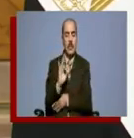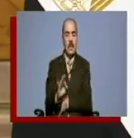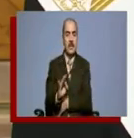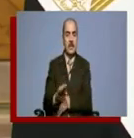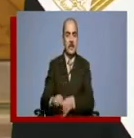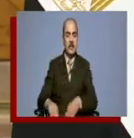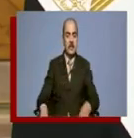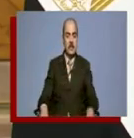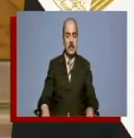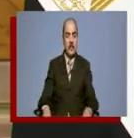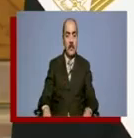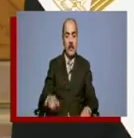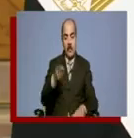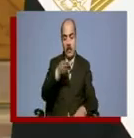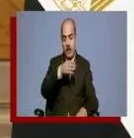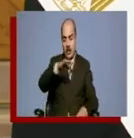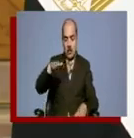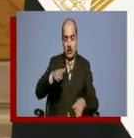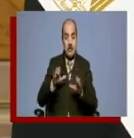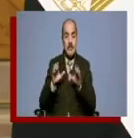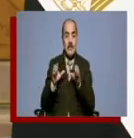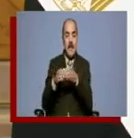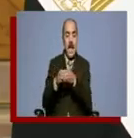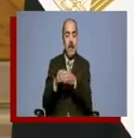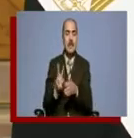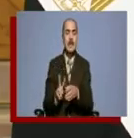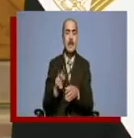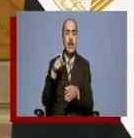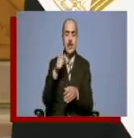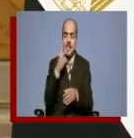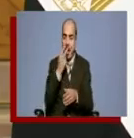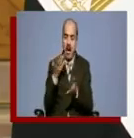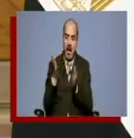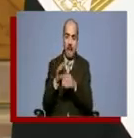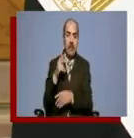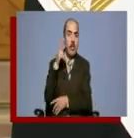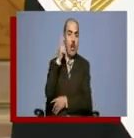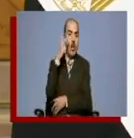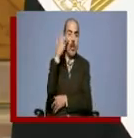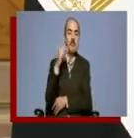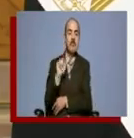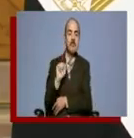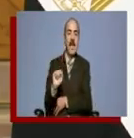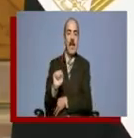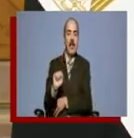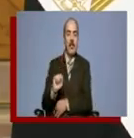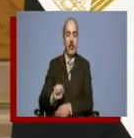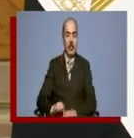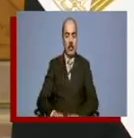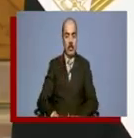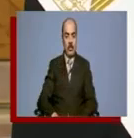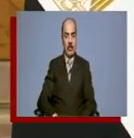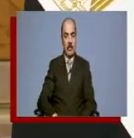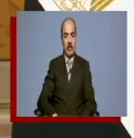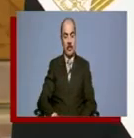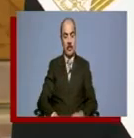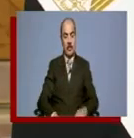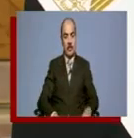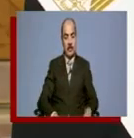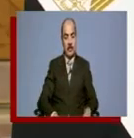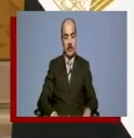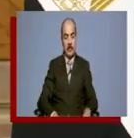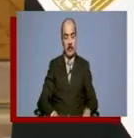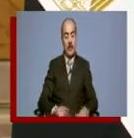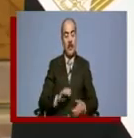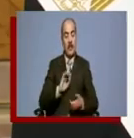فيها يستمروا معانا ما يتقيدوا ما حدش يقدر يكتفه فلما هم ياخدوا الجانب ده يقدروا ياخدوا وقت اكبر في مساعدتنا هي